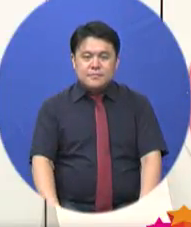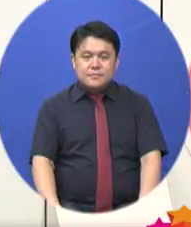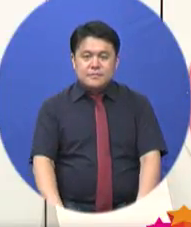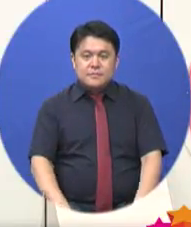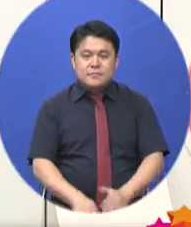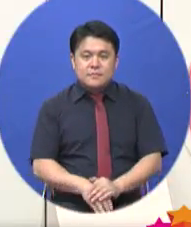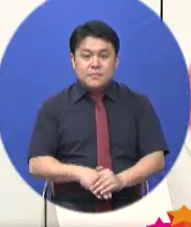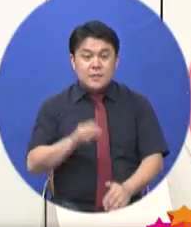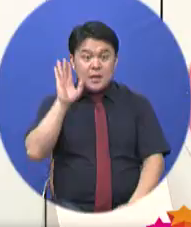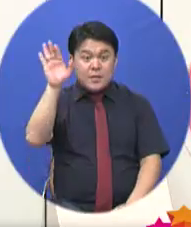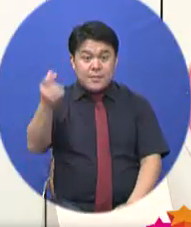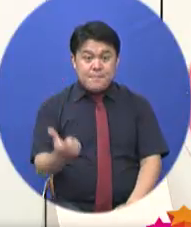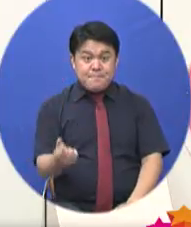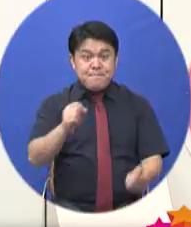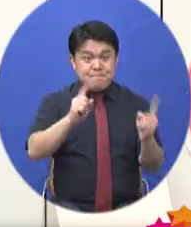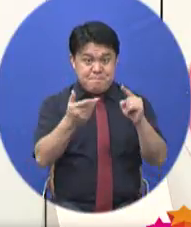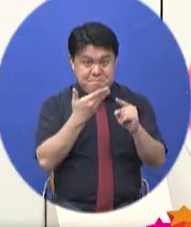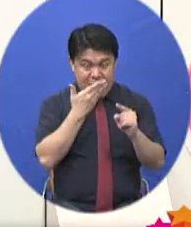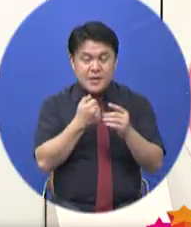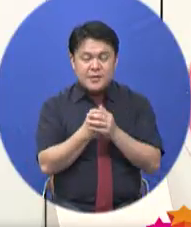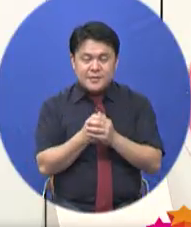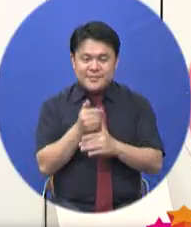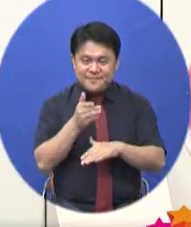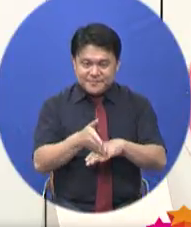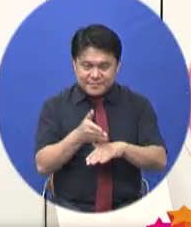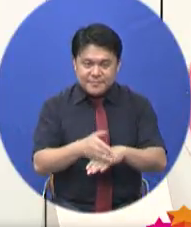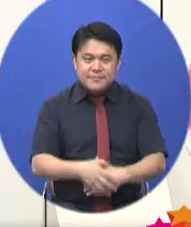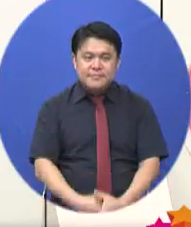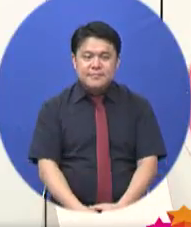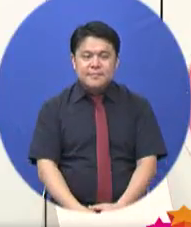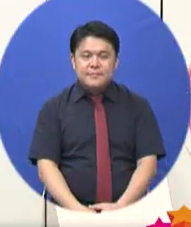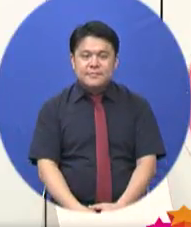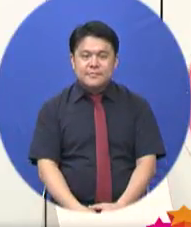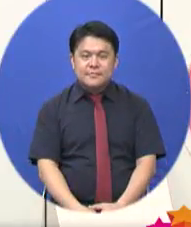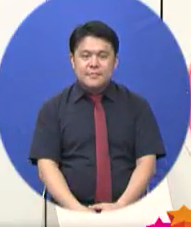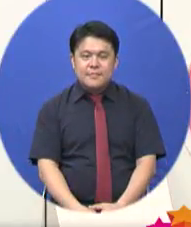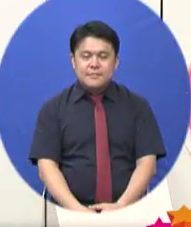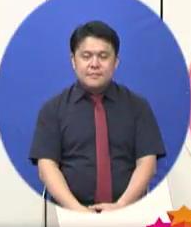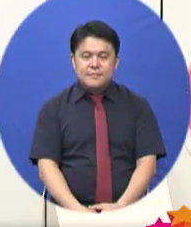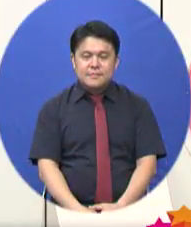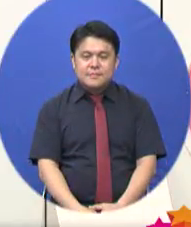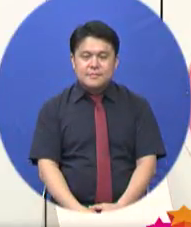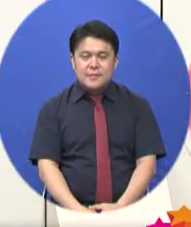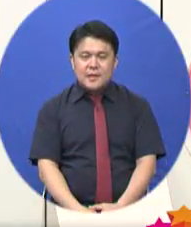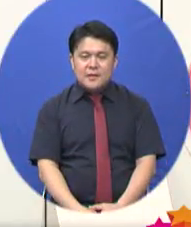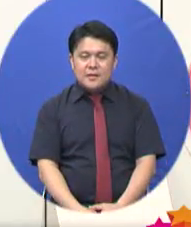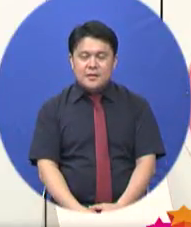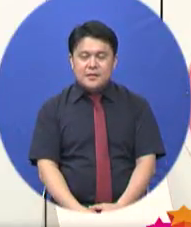이제 곧 쾌차하실 겁니다. 네, 감사합니다. 네네. 네.